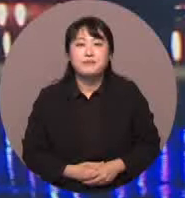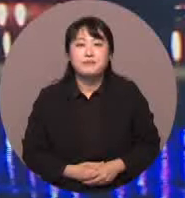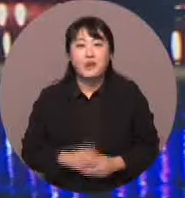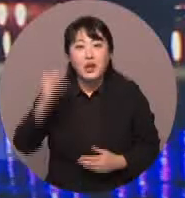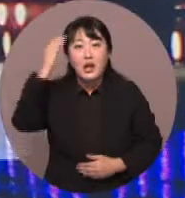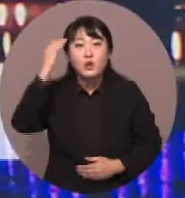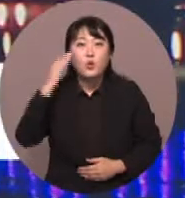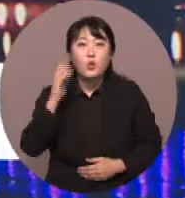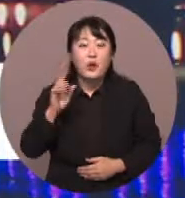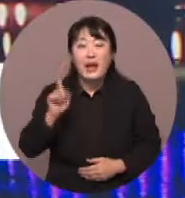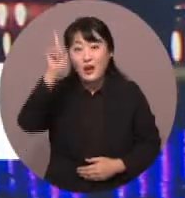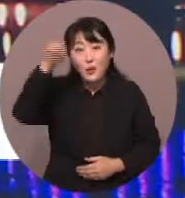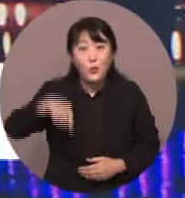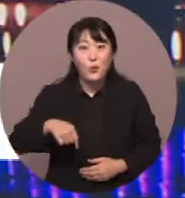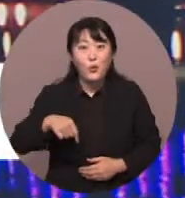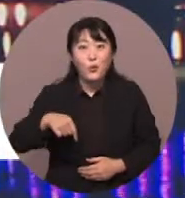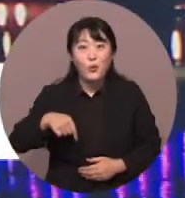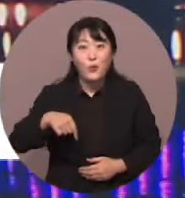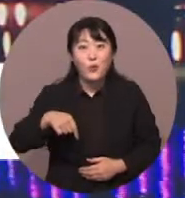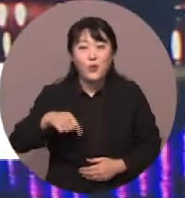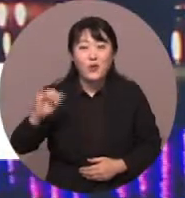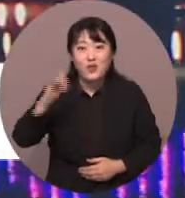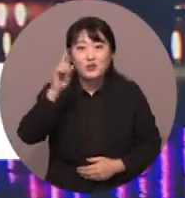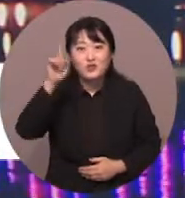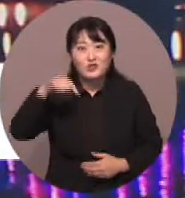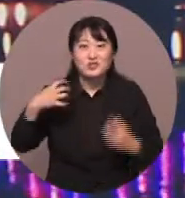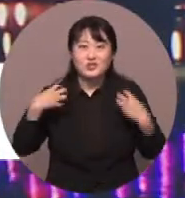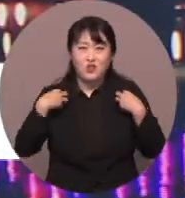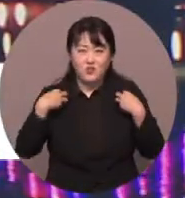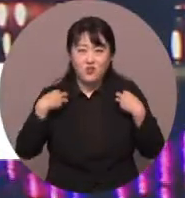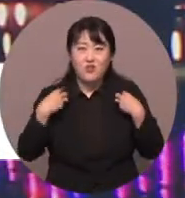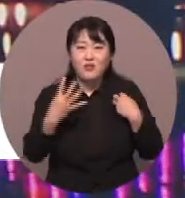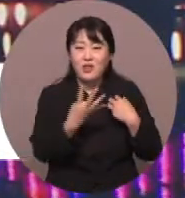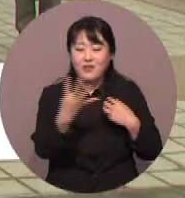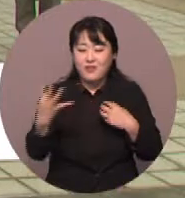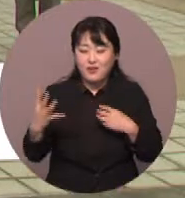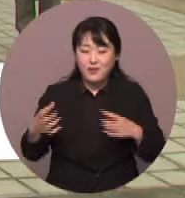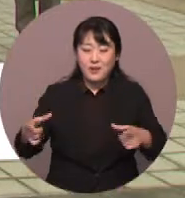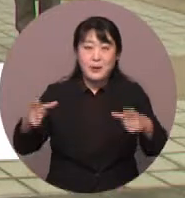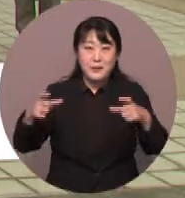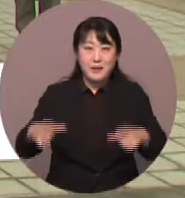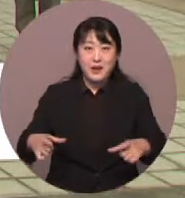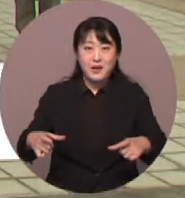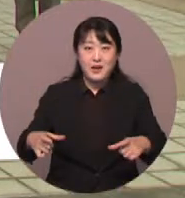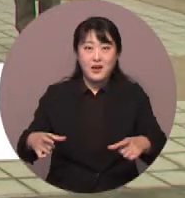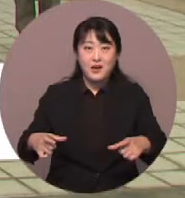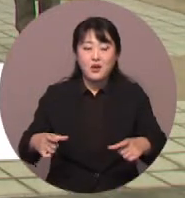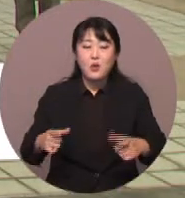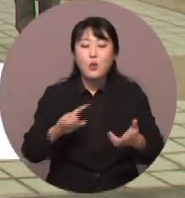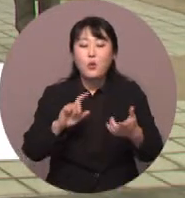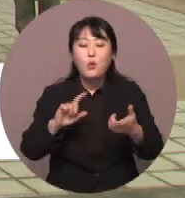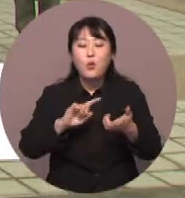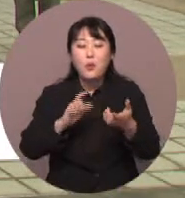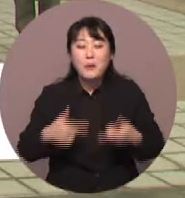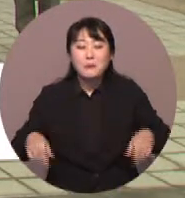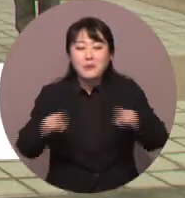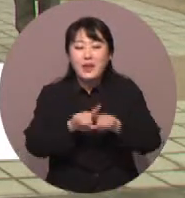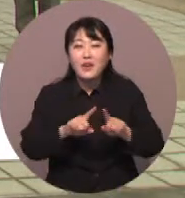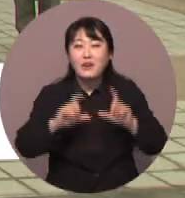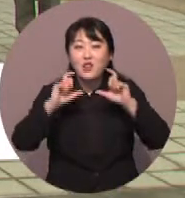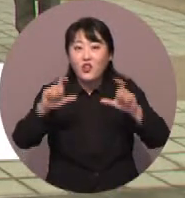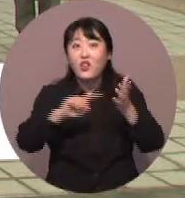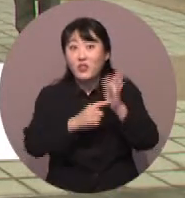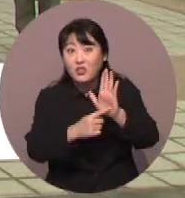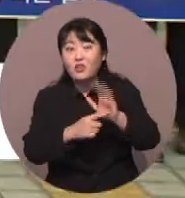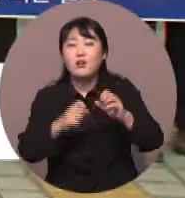항공우주 청 최적지 가 대전 힘을 선포 하려던 충청권 4개 씨도 공동선언 이 무산됐습니다 충청권 4개